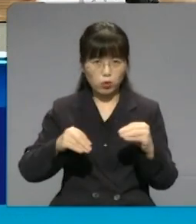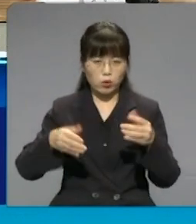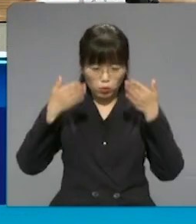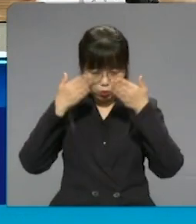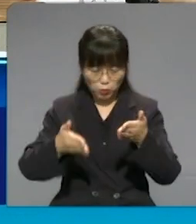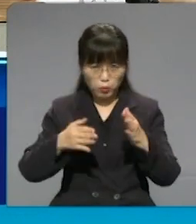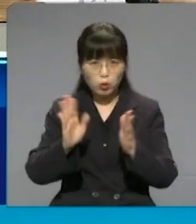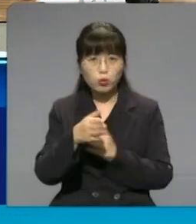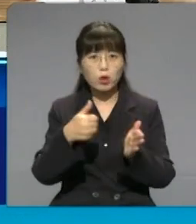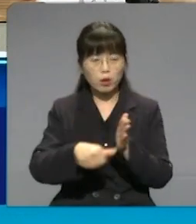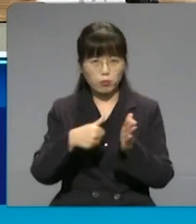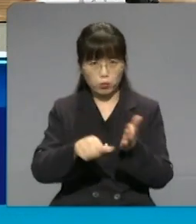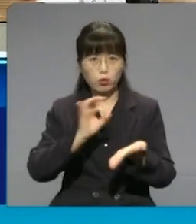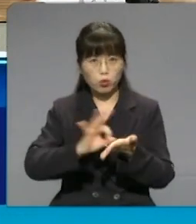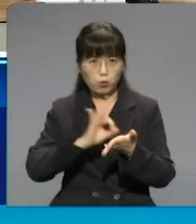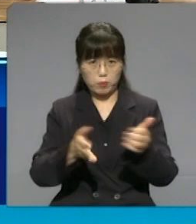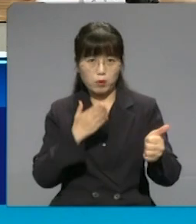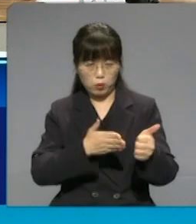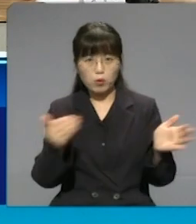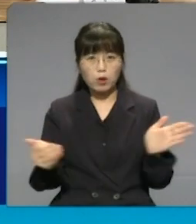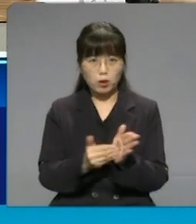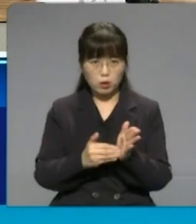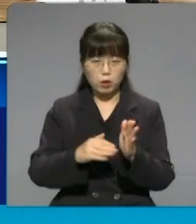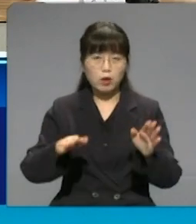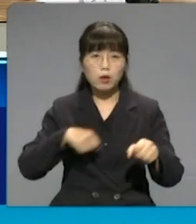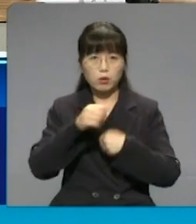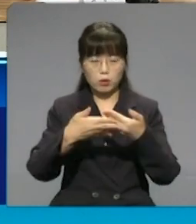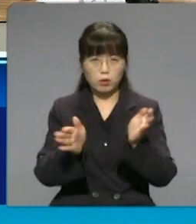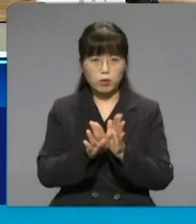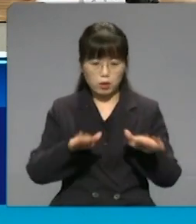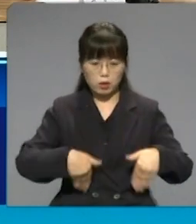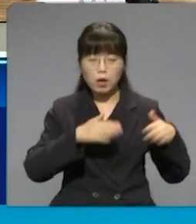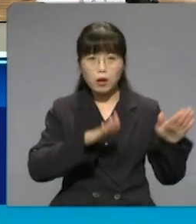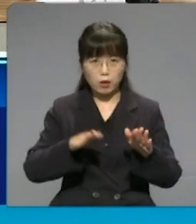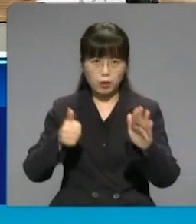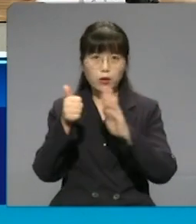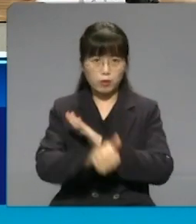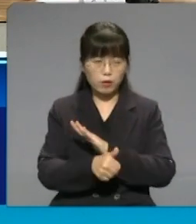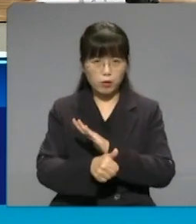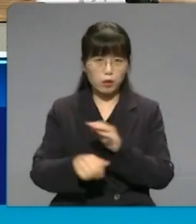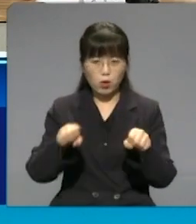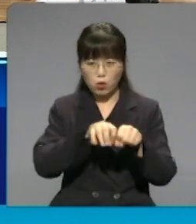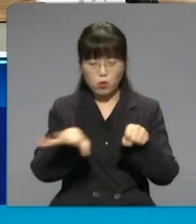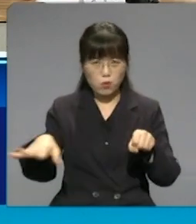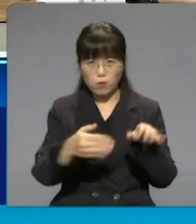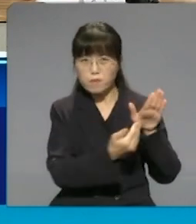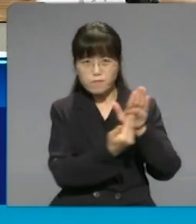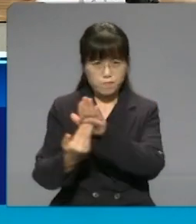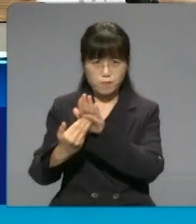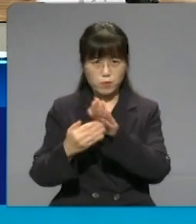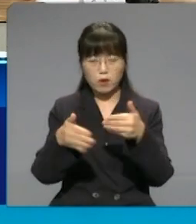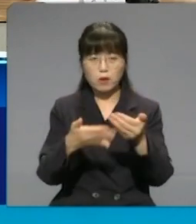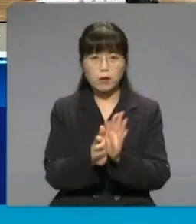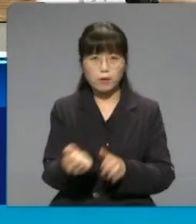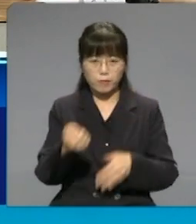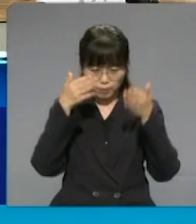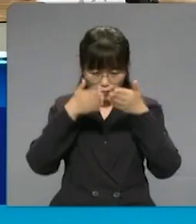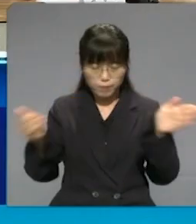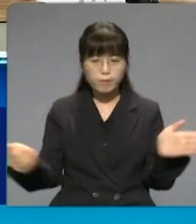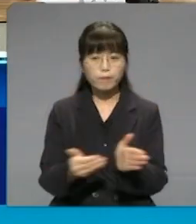소비를 독려했고, 더불어민주당은 남해안으로 내려가 오염수 방류 저지 여론 확산에 당력을 모았습니다. 배수